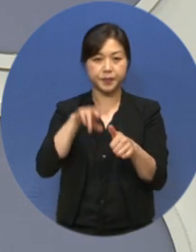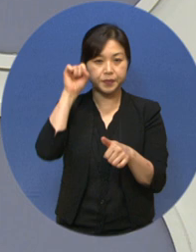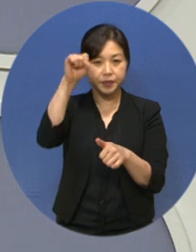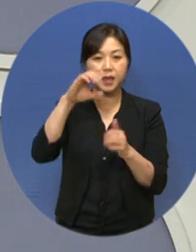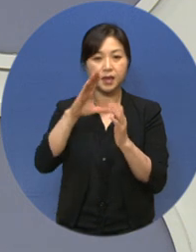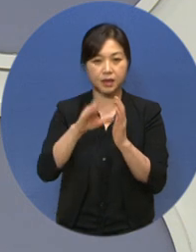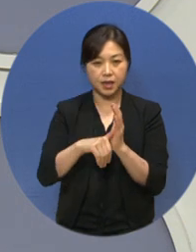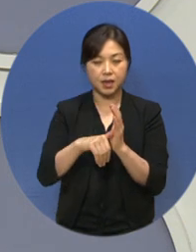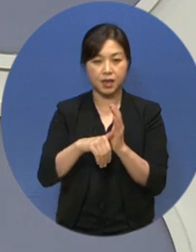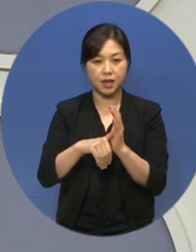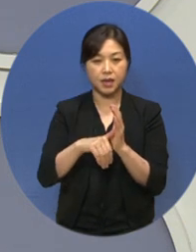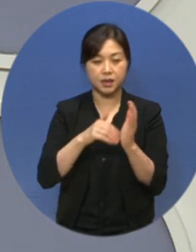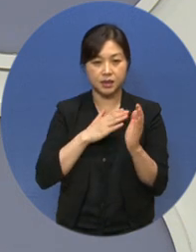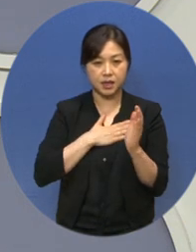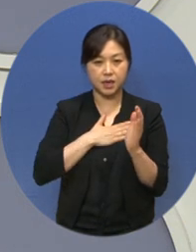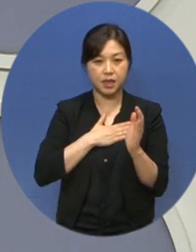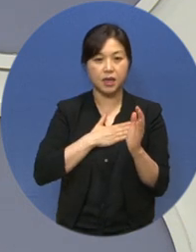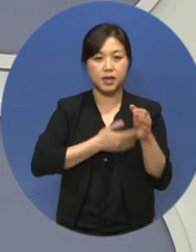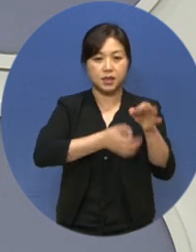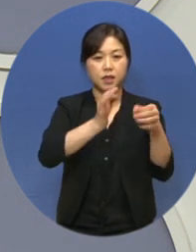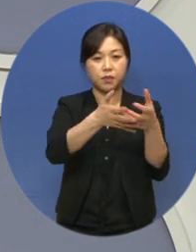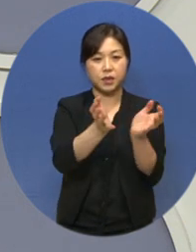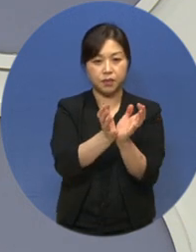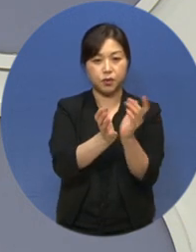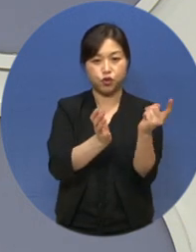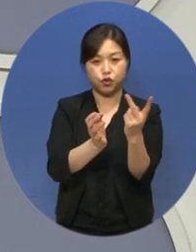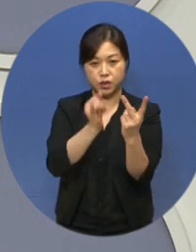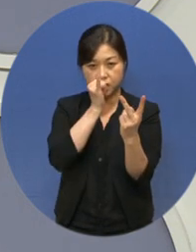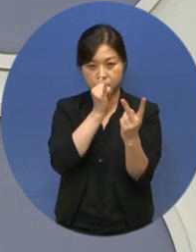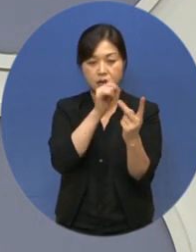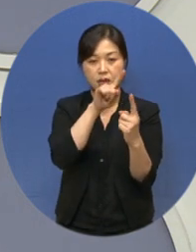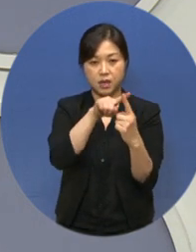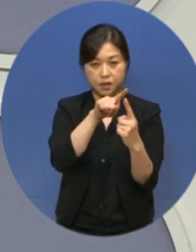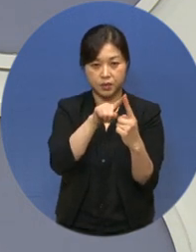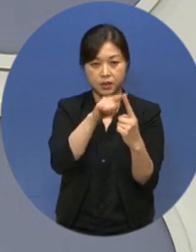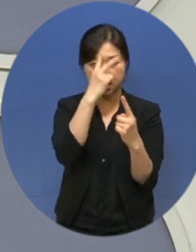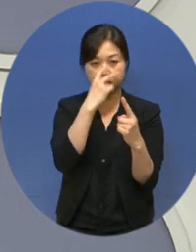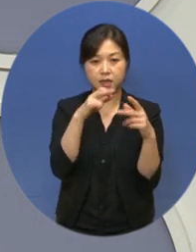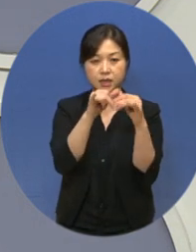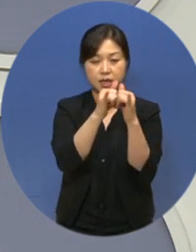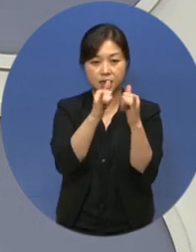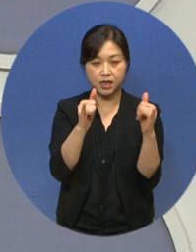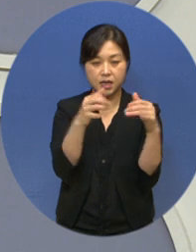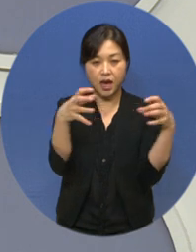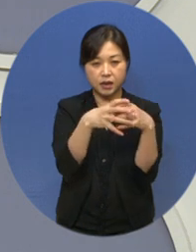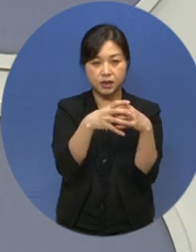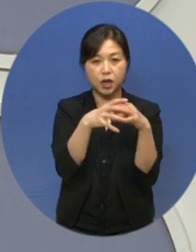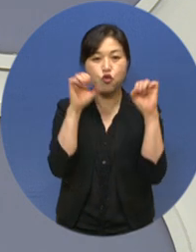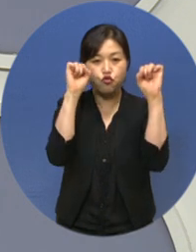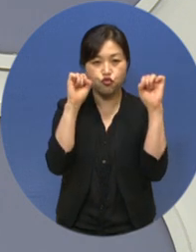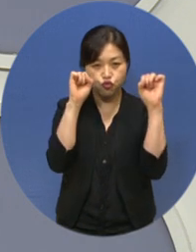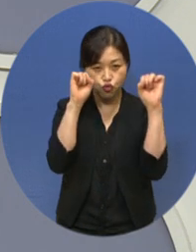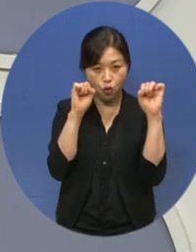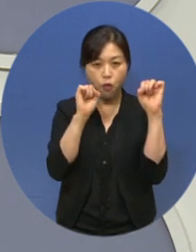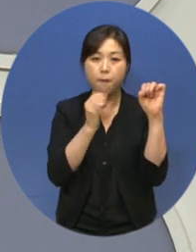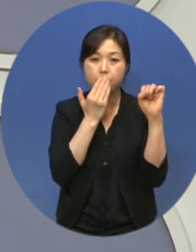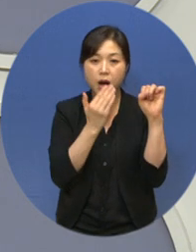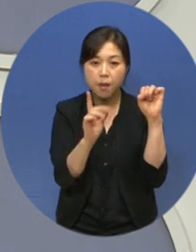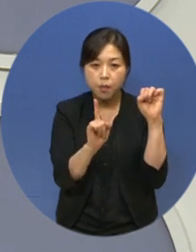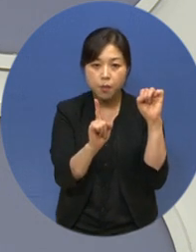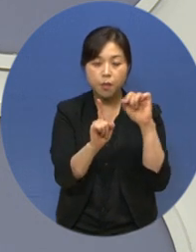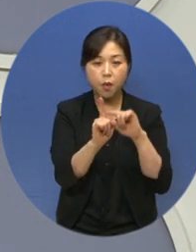두 팀을 창단 했는데 한 팀이 시각장애인을 단체 운동 하시는 게 유일한 게 골 팀입니다 그대